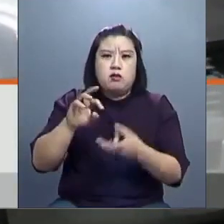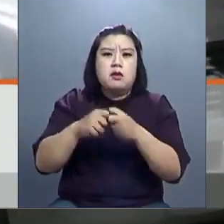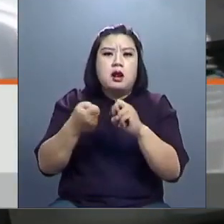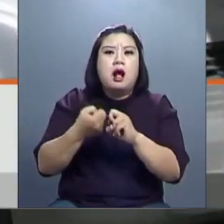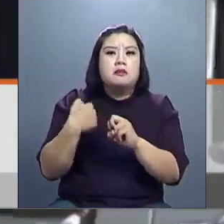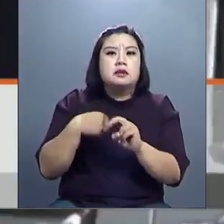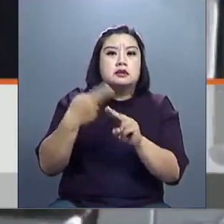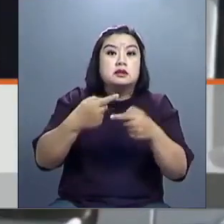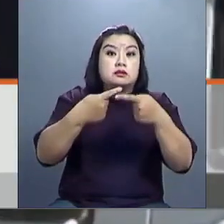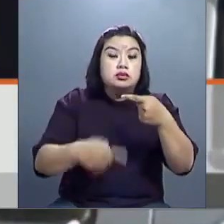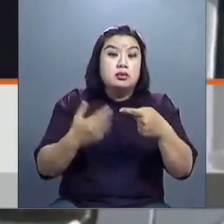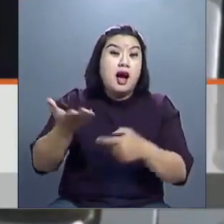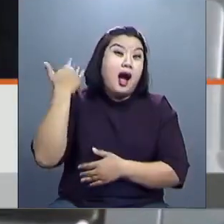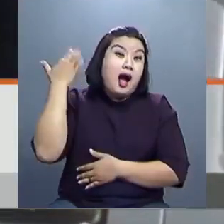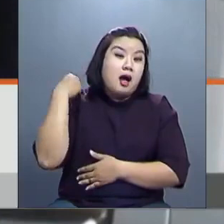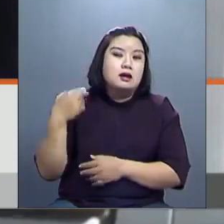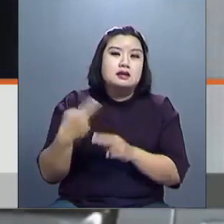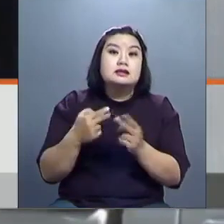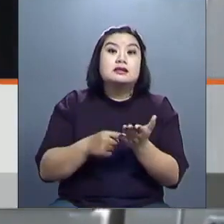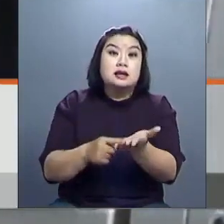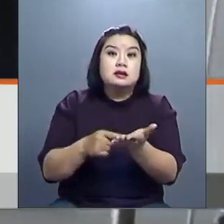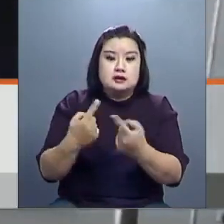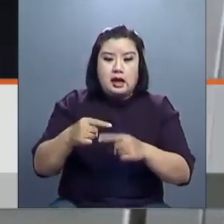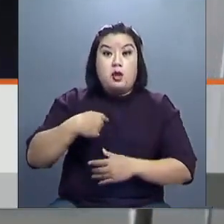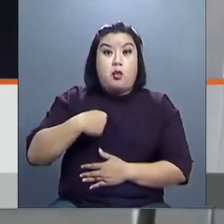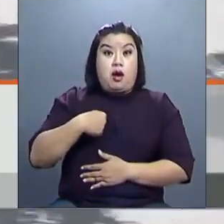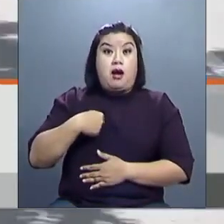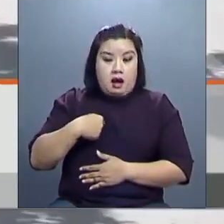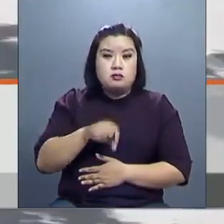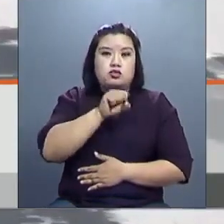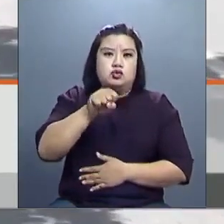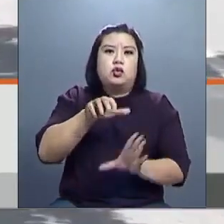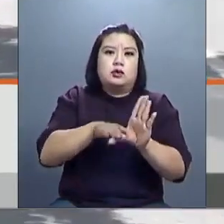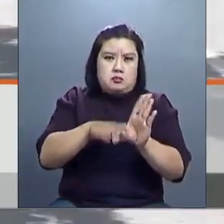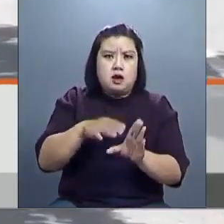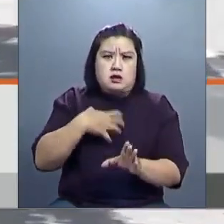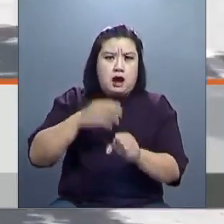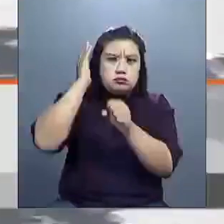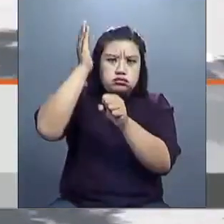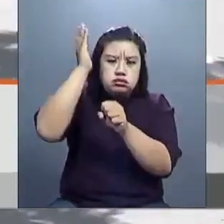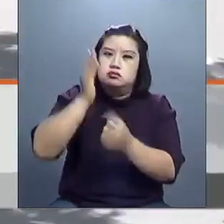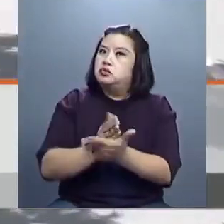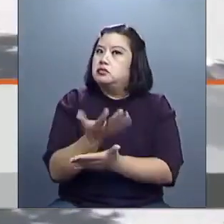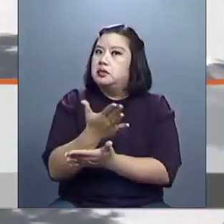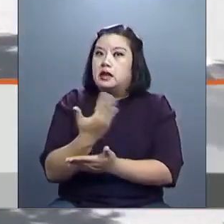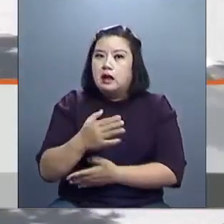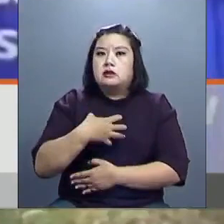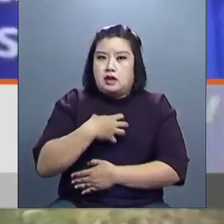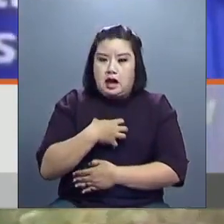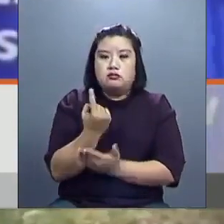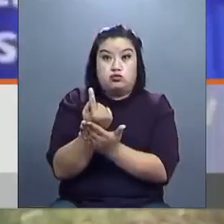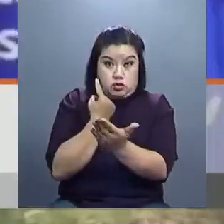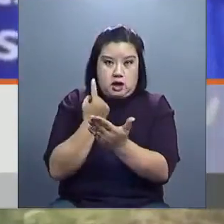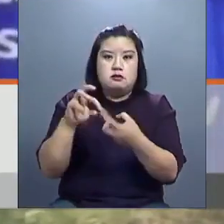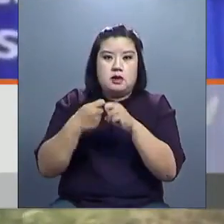รัฐมนตรีของพรรคแต่ในฐานะเป็นผู้สมัครรับเลือกตั้งจะเดินหน้าหาเสียงต่อไปและตั้งใจเป็นตัวแทนเข้าไปแก้ปัญ